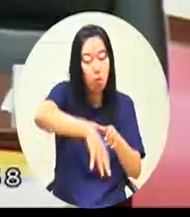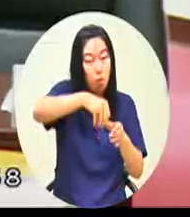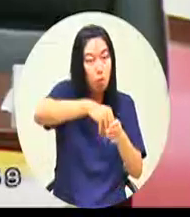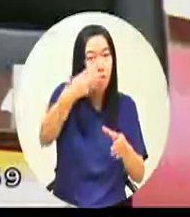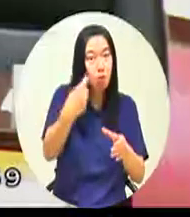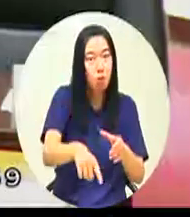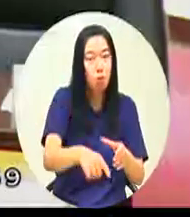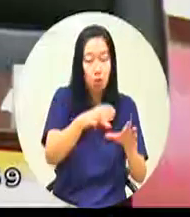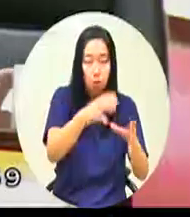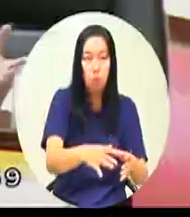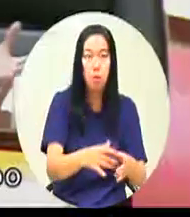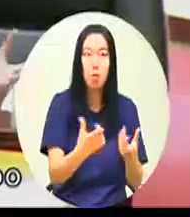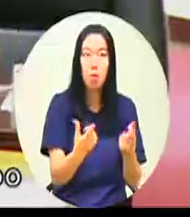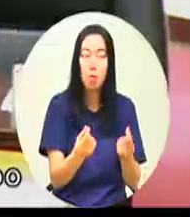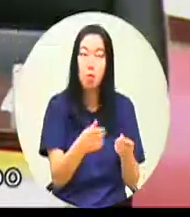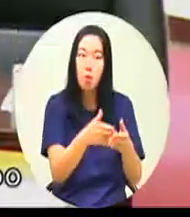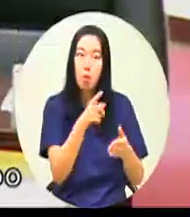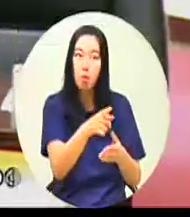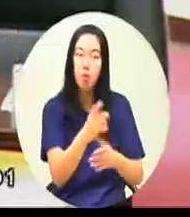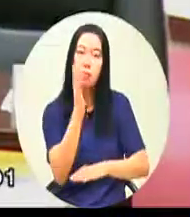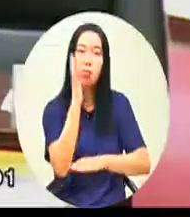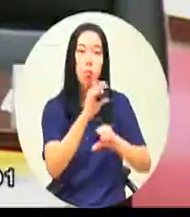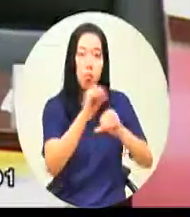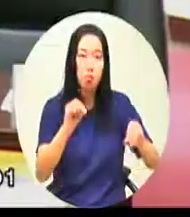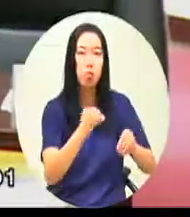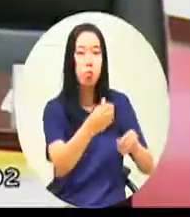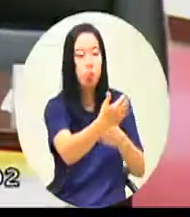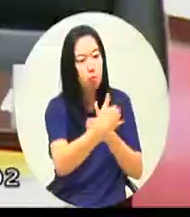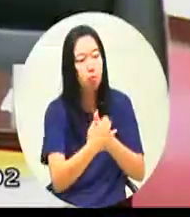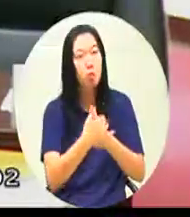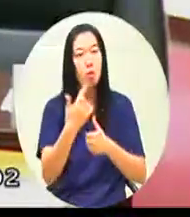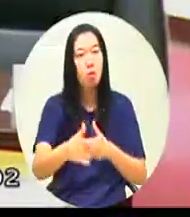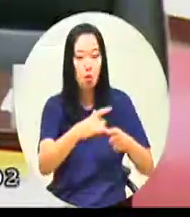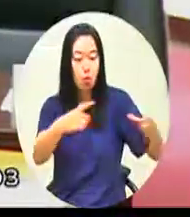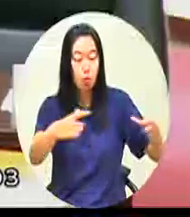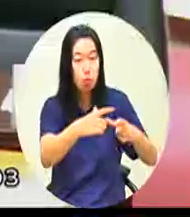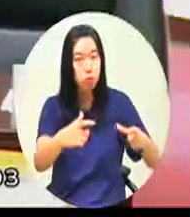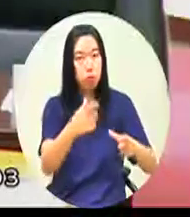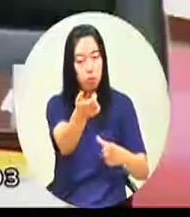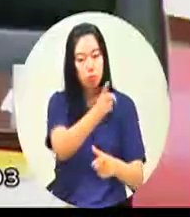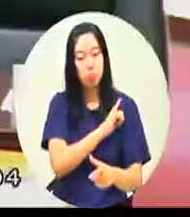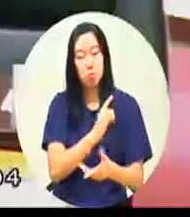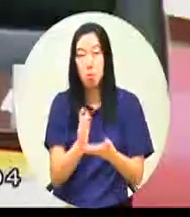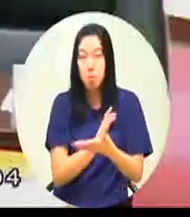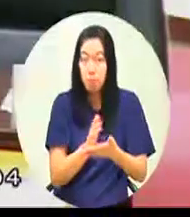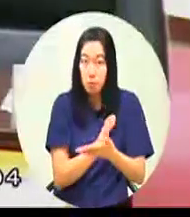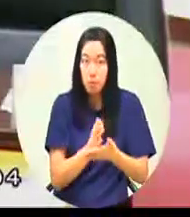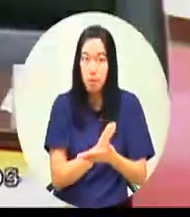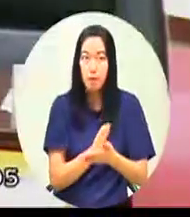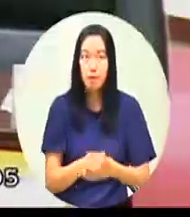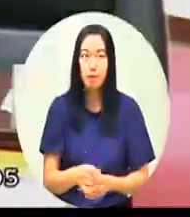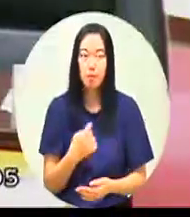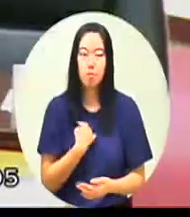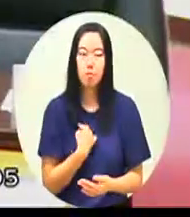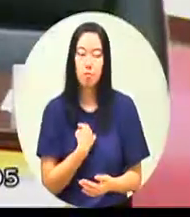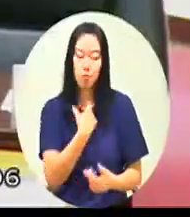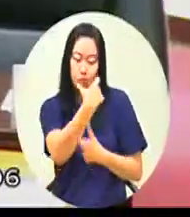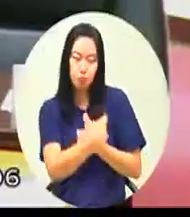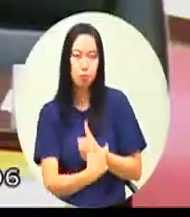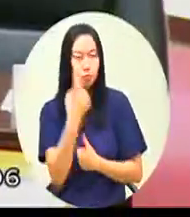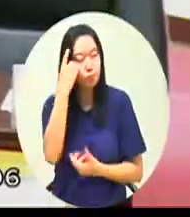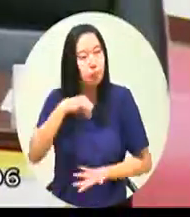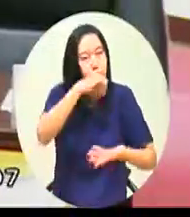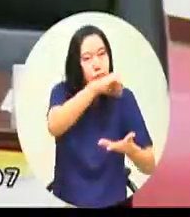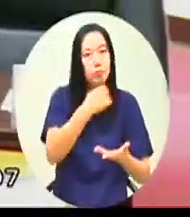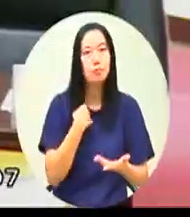是也需要那个、啊、公家的土地嘛、 那个 啊、是不是有够大，这个你们评估，这个不是 我能够那个。 因为防水闸